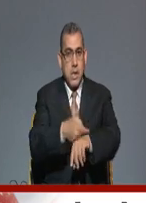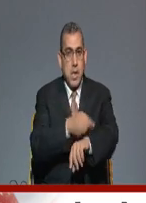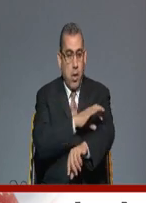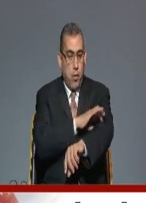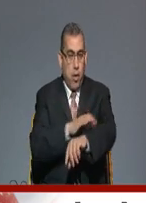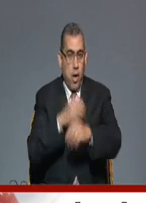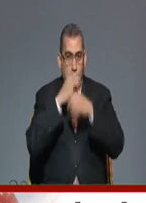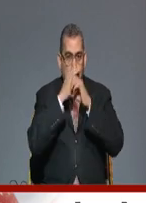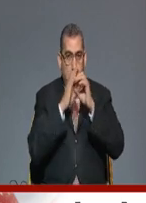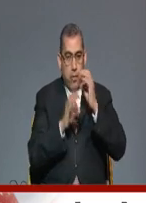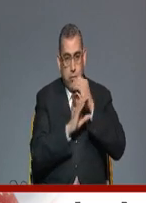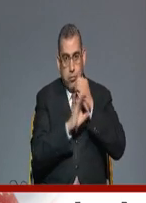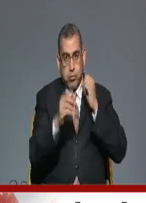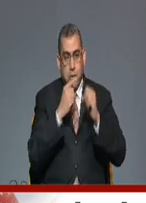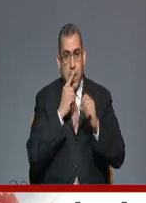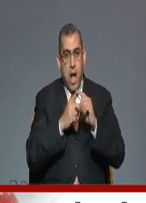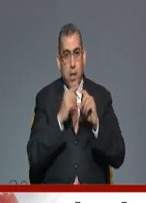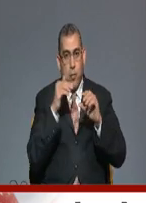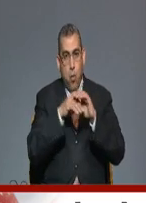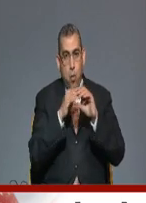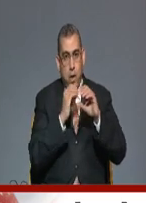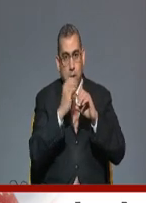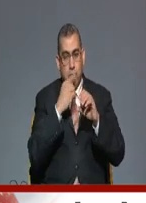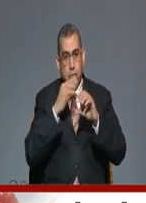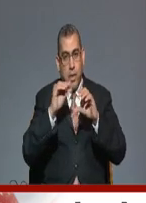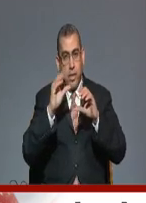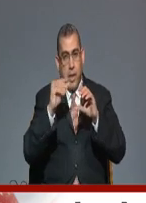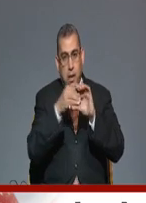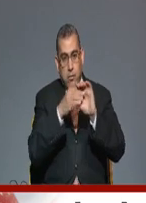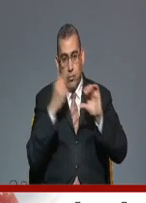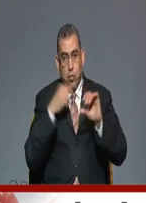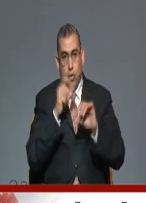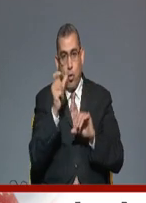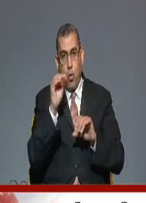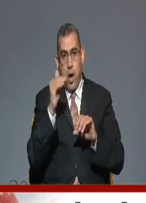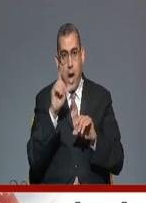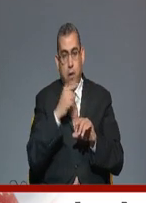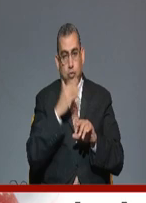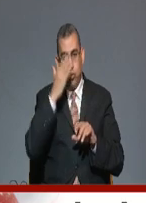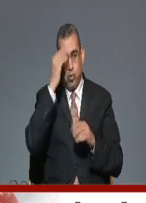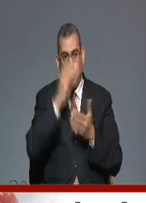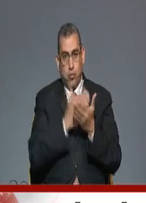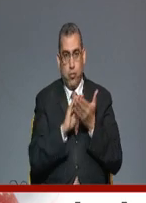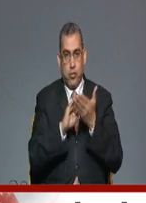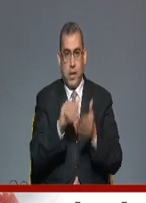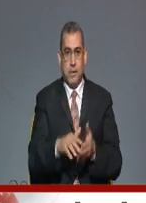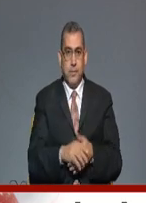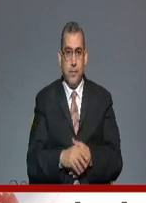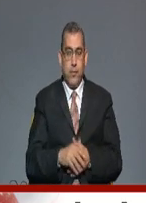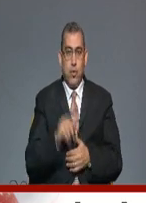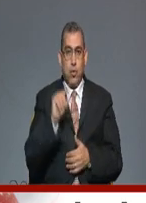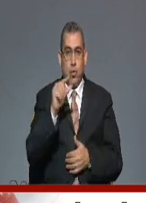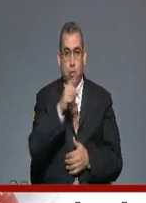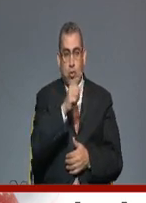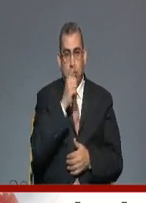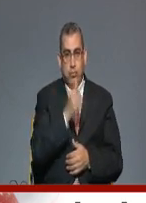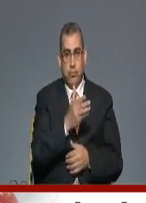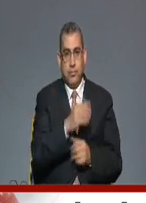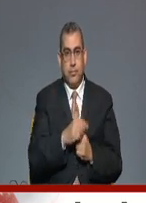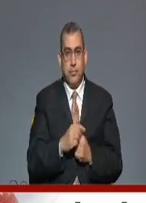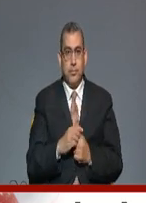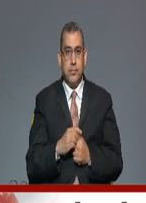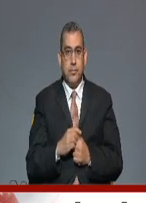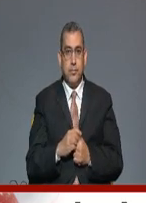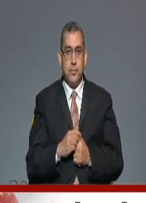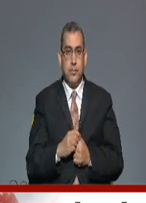إضافة كويسة لكل مرضى زرع النخاع في مصر. شكراً. دكتورة منال لو سمحتي.